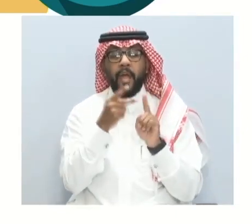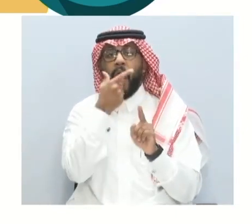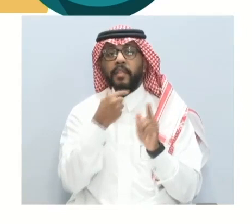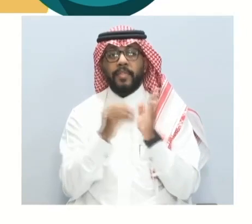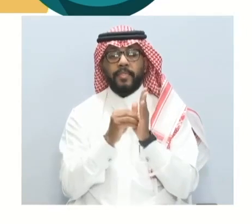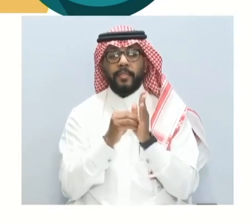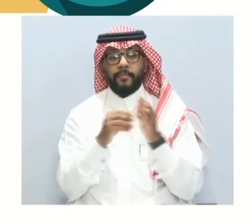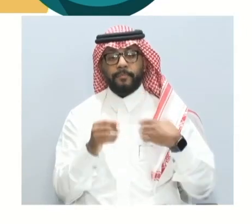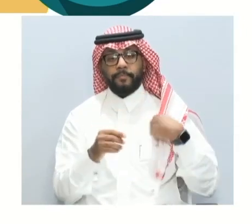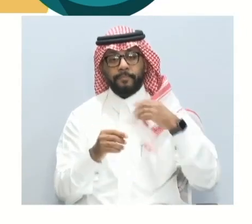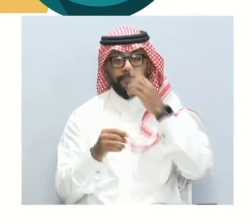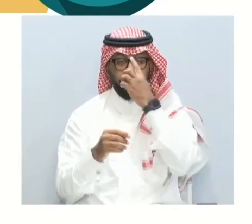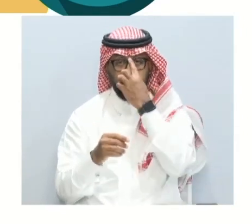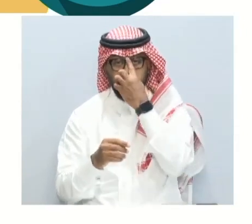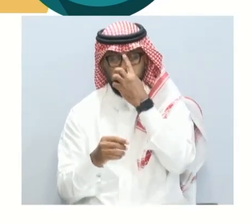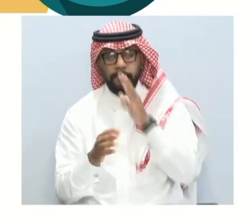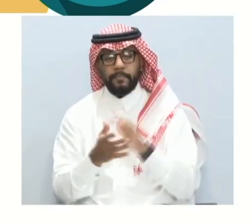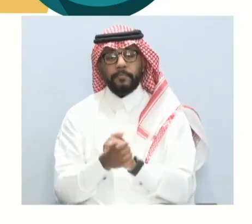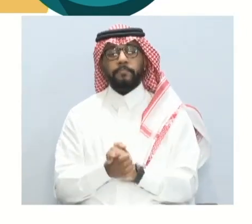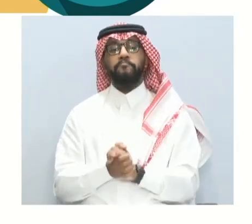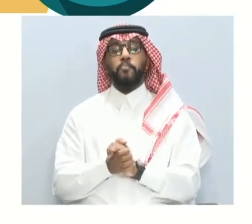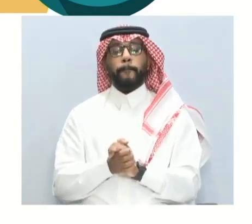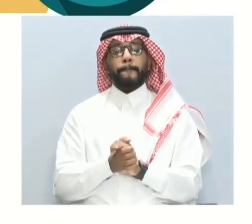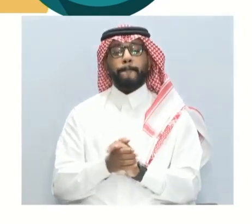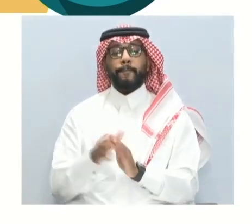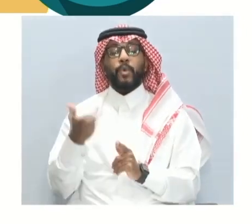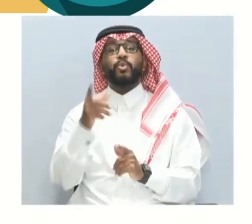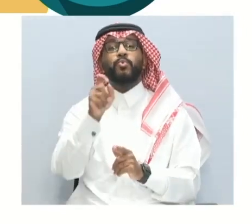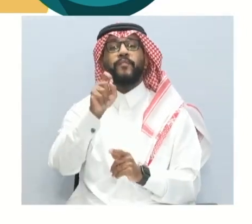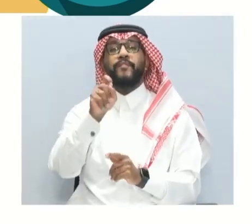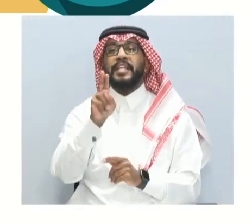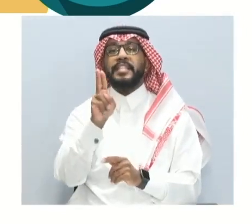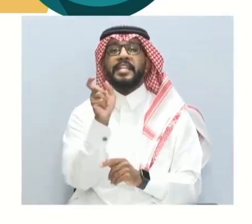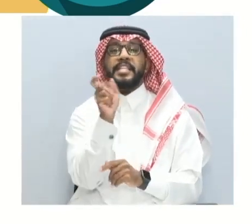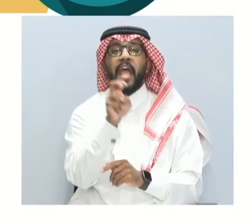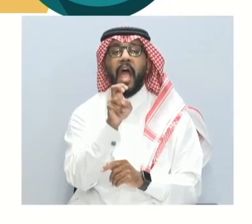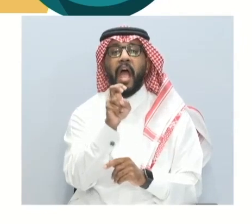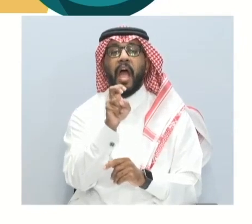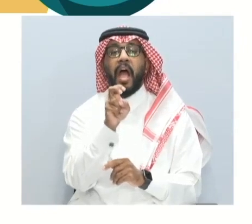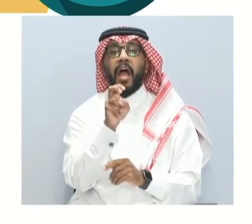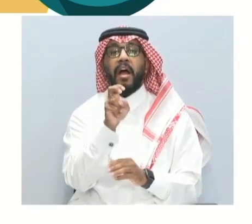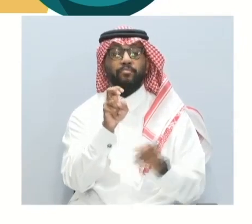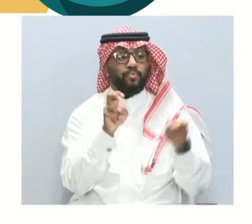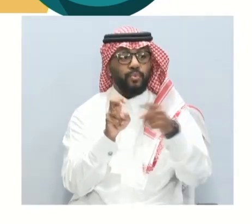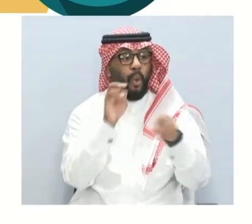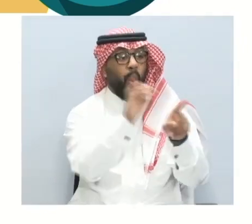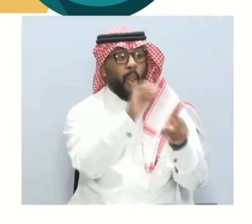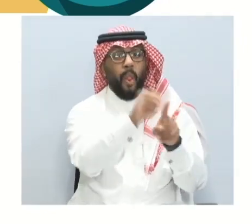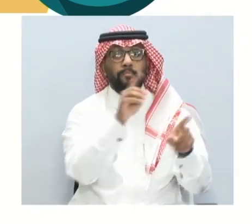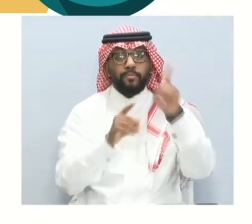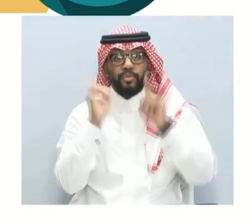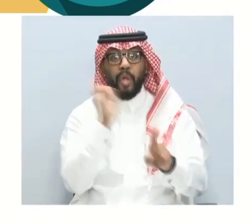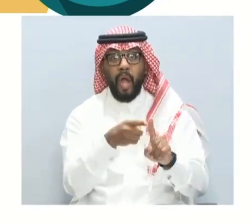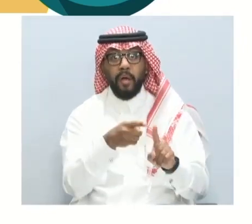من احد حتى يقولا انما نحن فتنه فلا تكفر فهذا دليل على ان الساحر